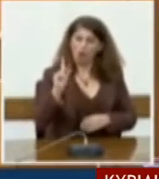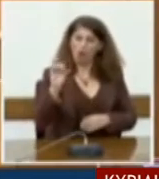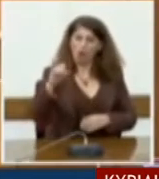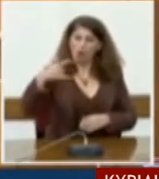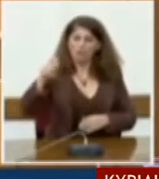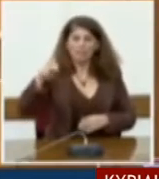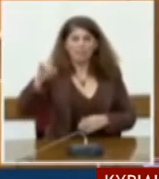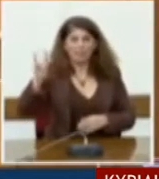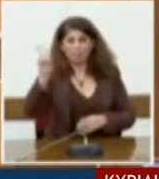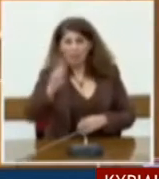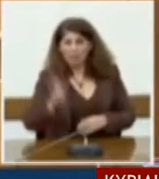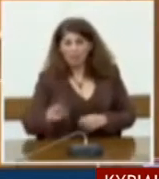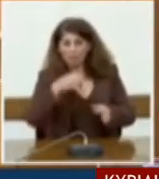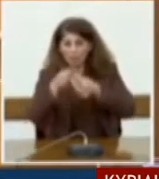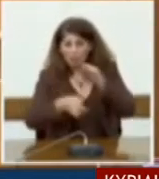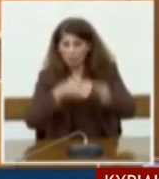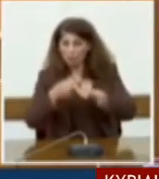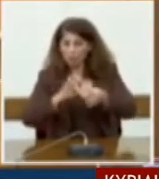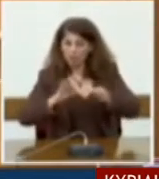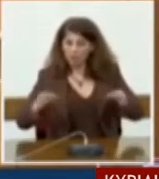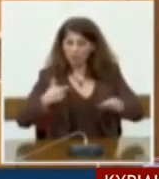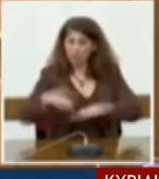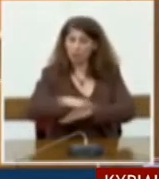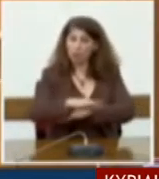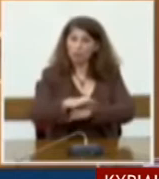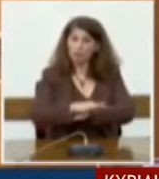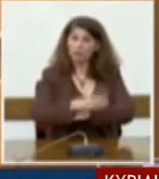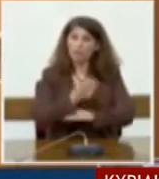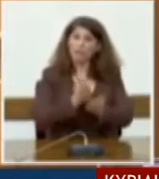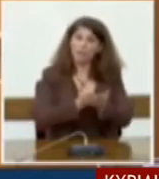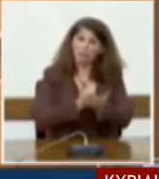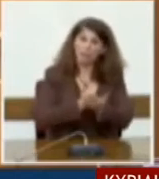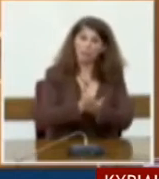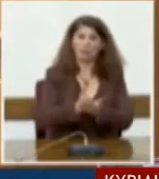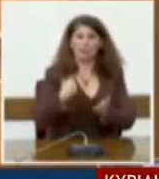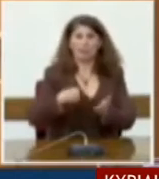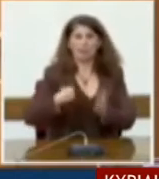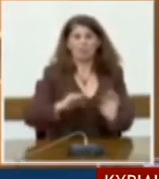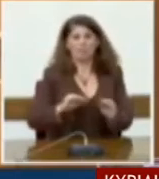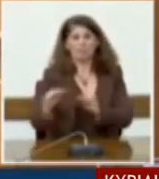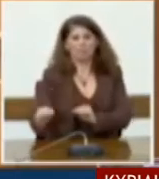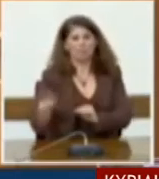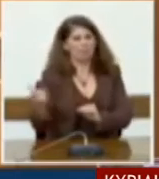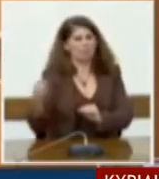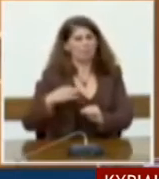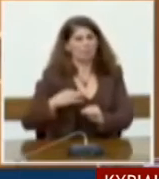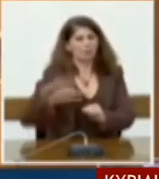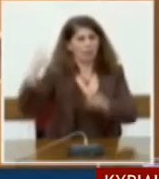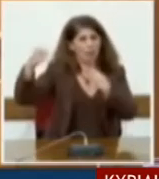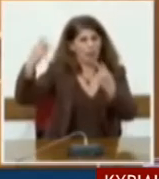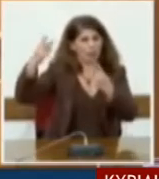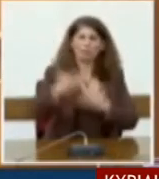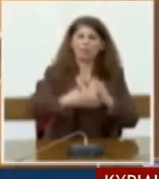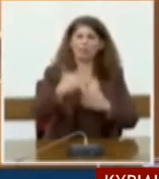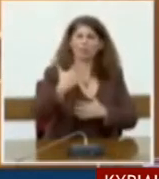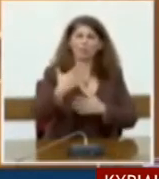την Κοζάνη την Παρασκευή με όλο το επιτελείο για να ανακοινώσει τι συμβαίνει με την απολυνητοποίηση. Για να ακούσουμε το σχετικό